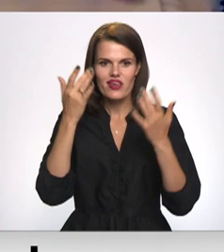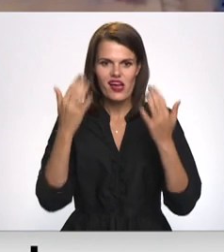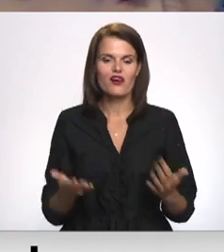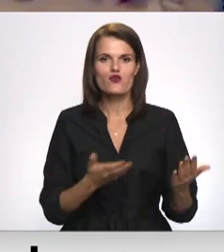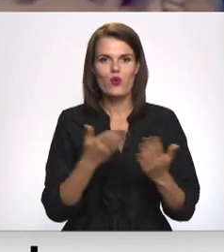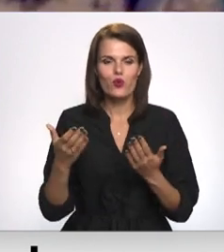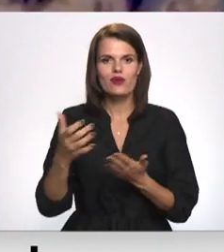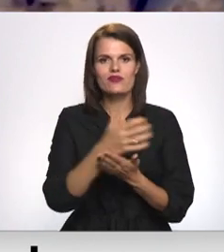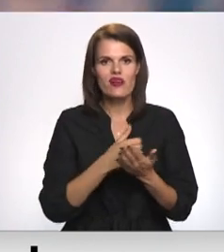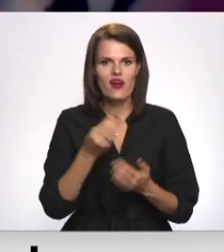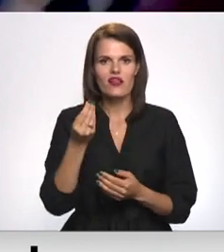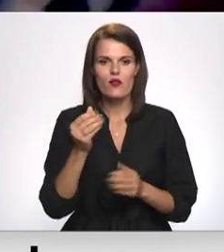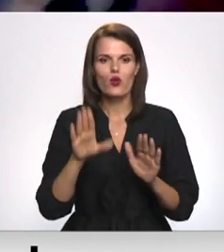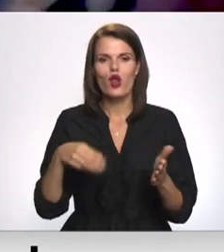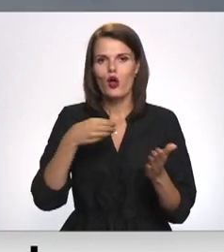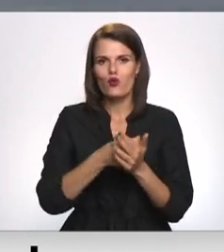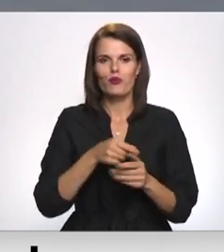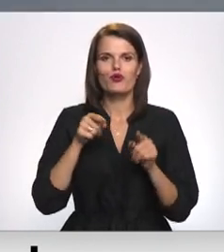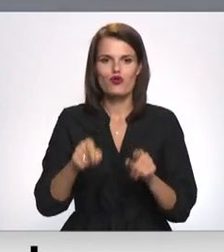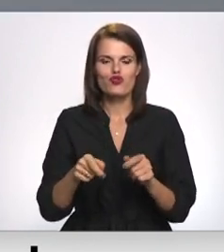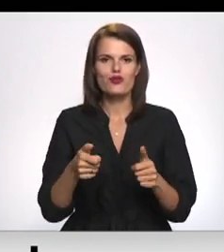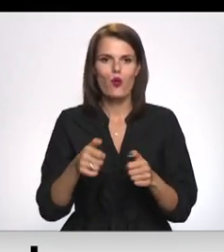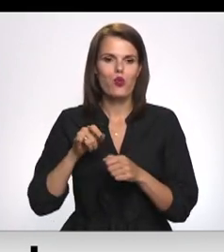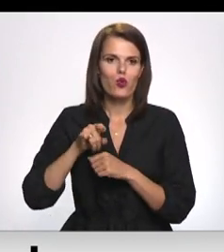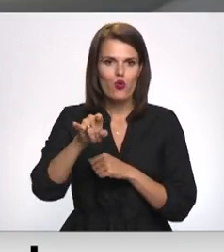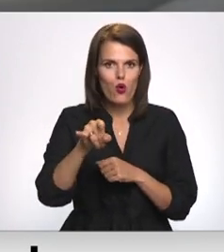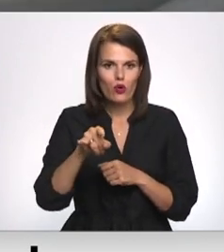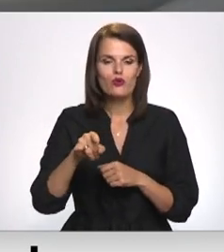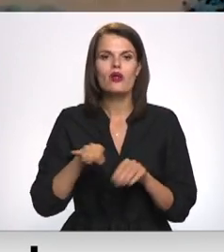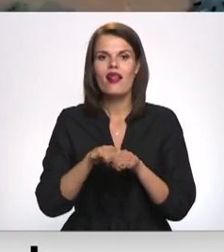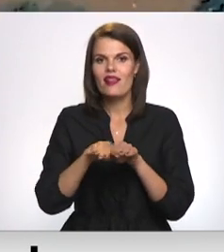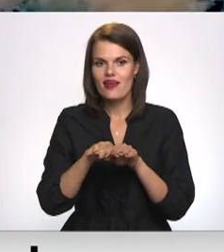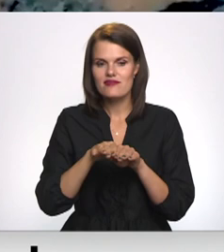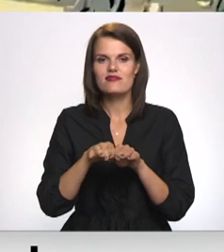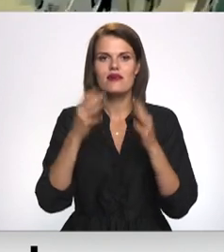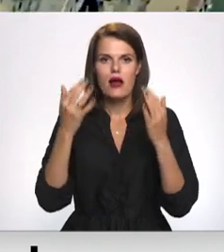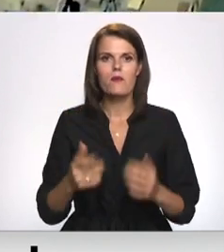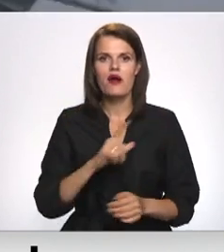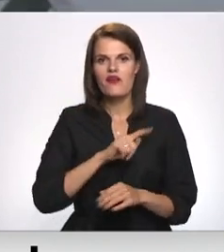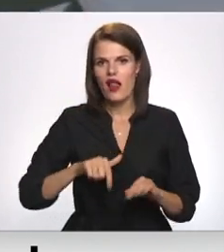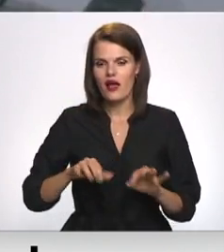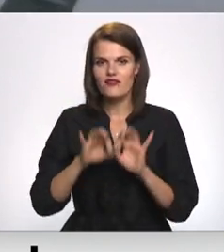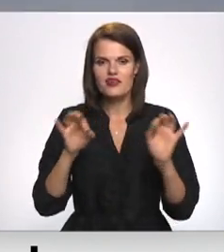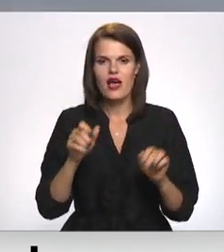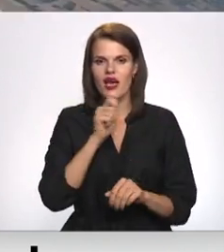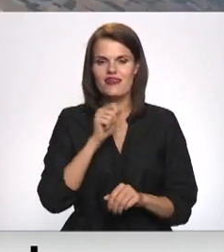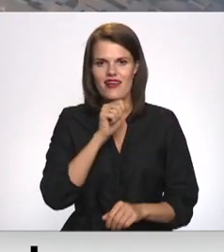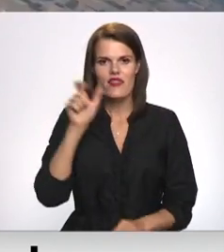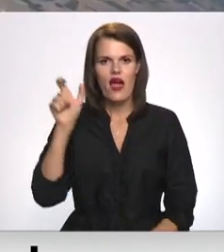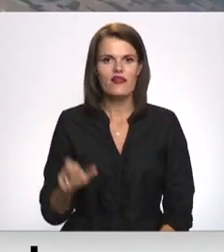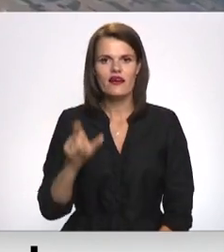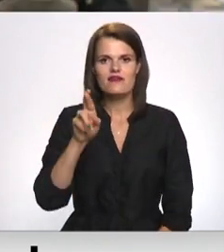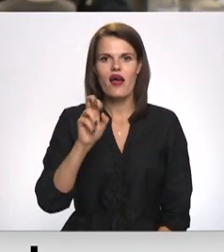kuru ietvaros savākti līdzekļi šo dronu iegādai Ukrainas aizstāvjiem. Līdzīgu kampaņu Latvijā sāk arī mūziķis Ralfs